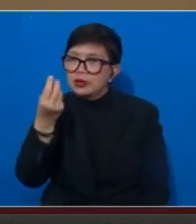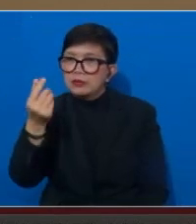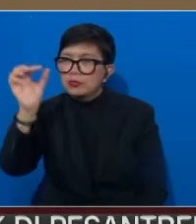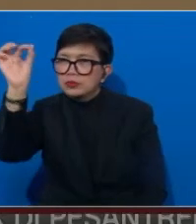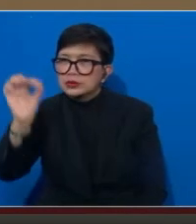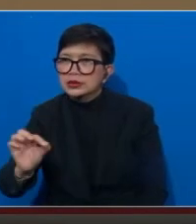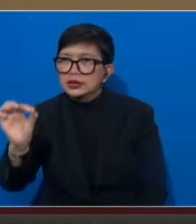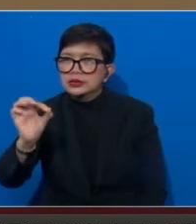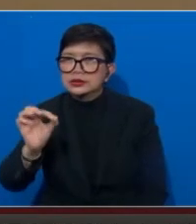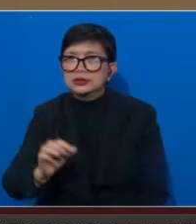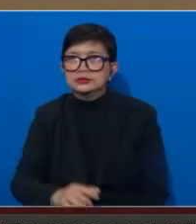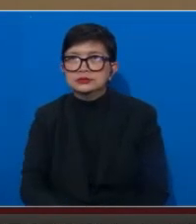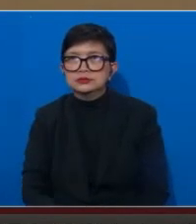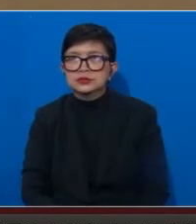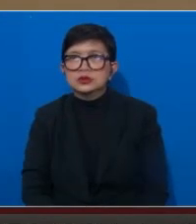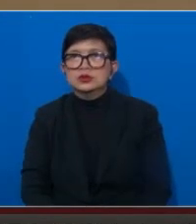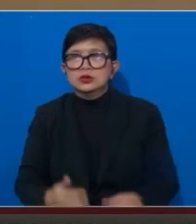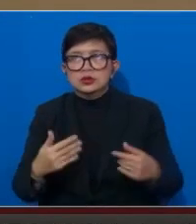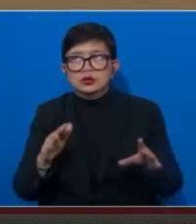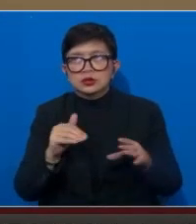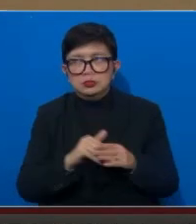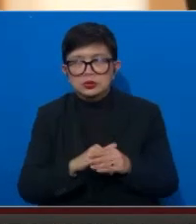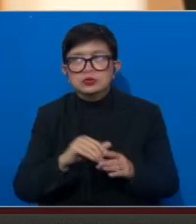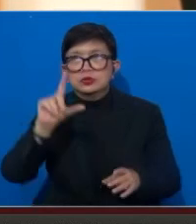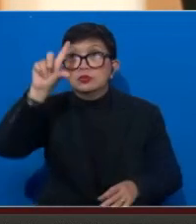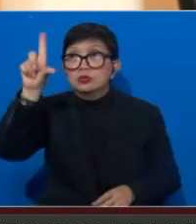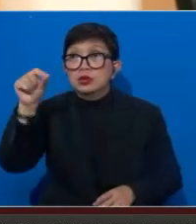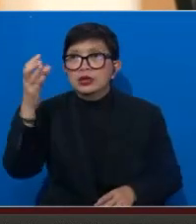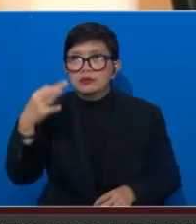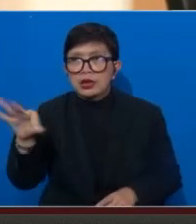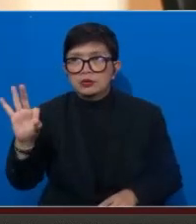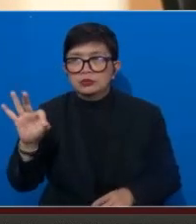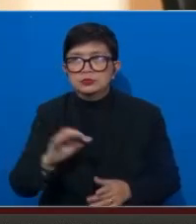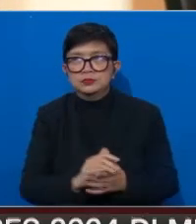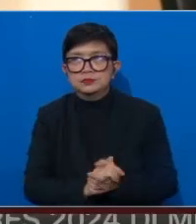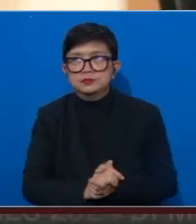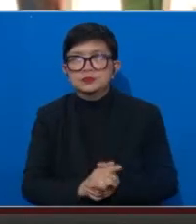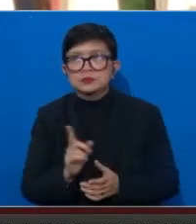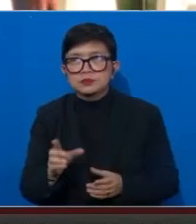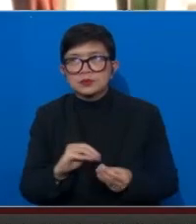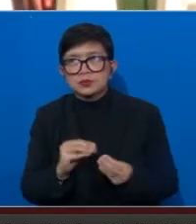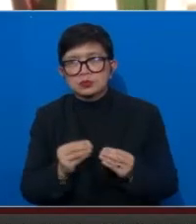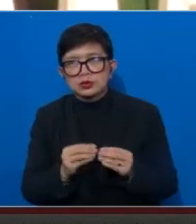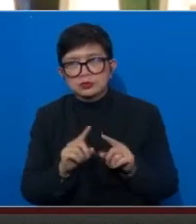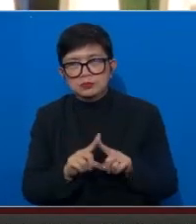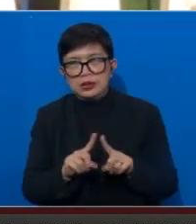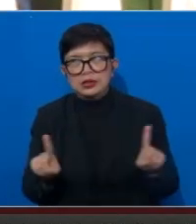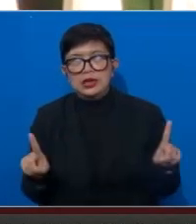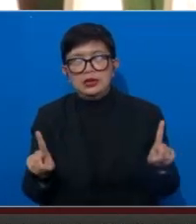persentasenya, itu sudah masuk bulan. Nah, itu yang menyebabkan terjadinya perbedaan dan